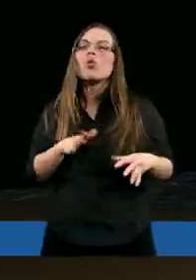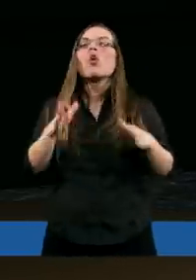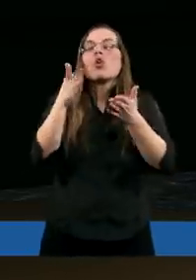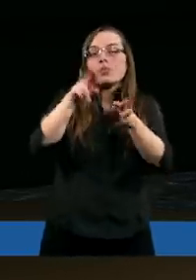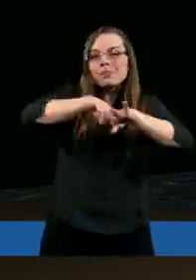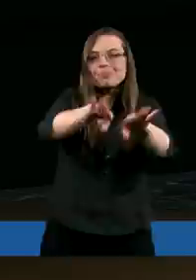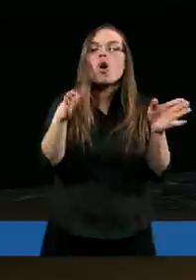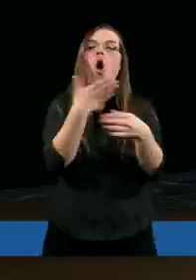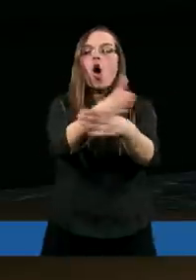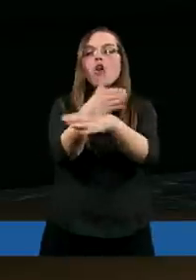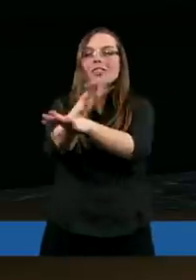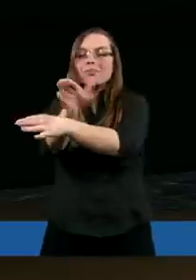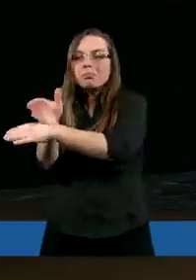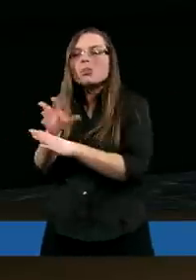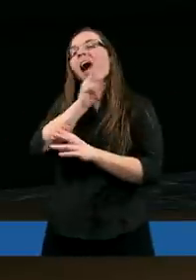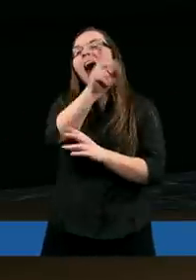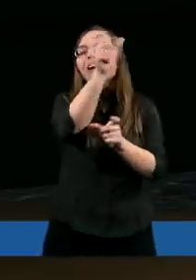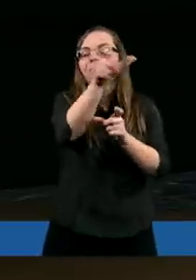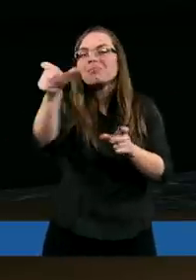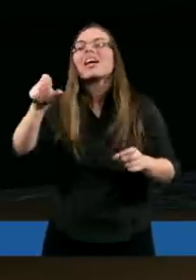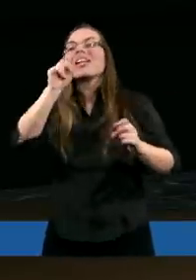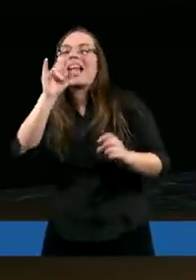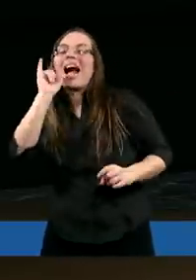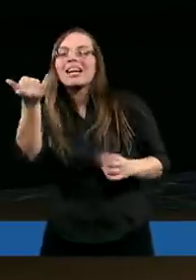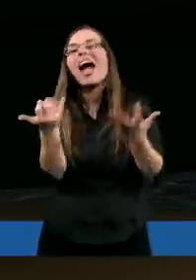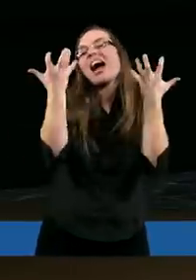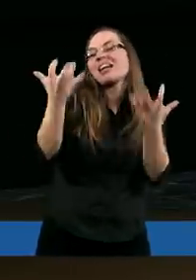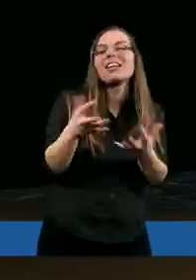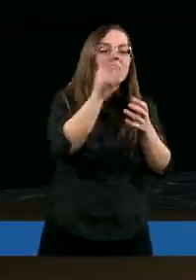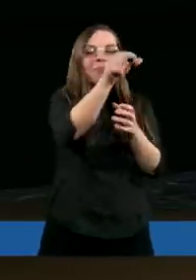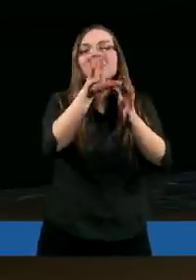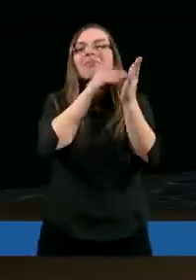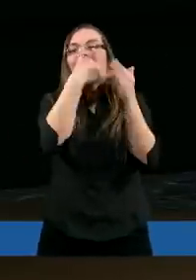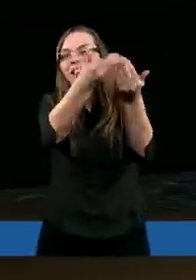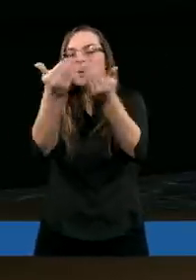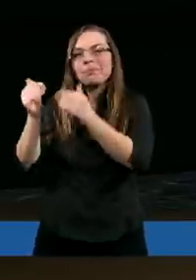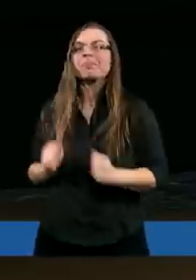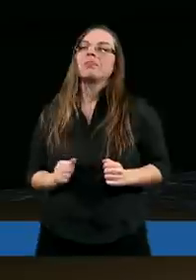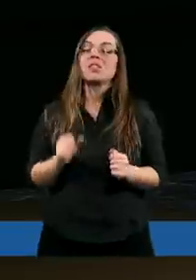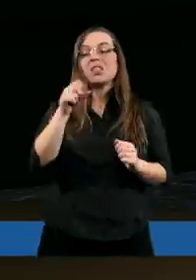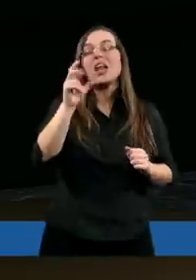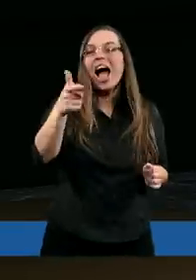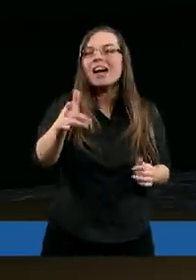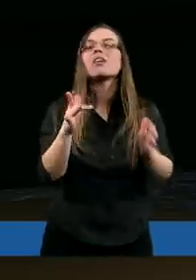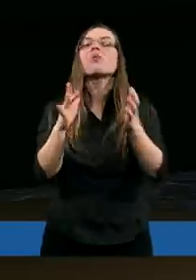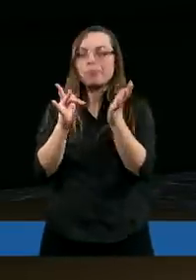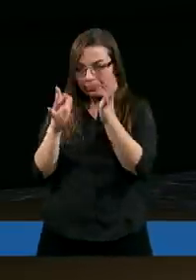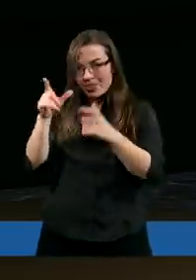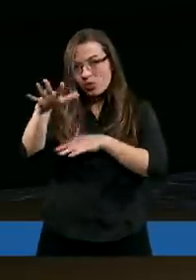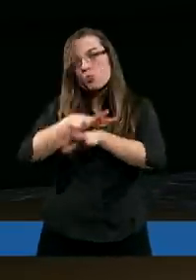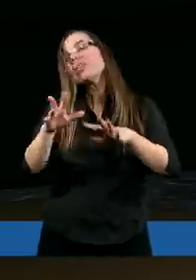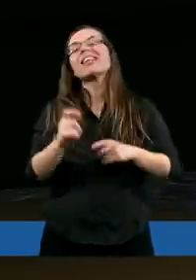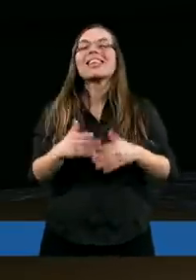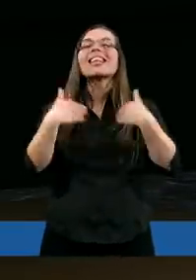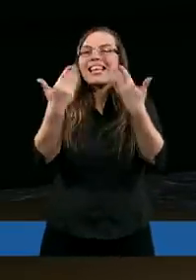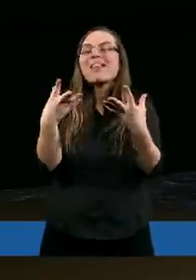rozdzielając każdemu poszczególnie jak chce. A więc popatrzmy, on dysponuje tymi